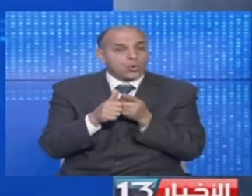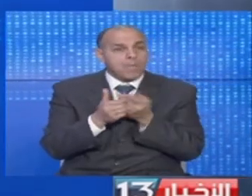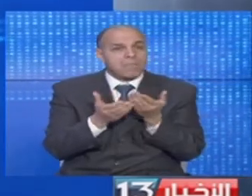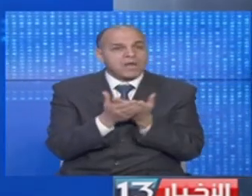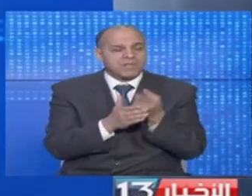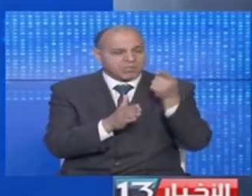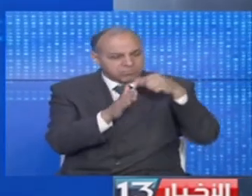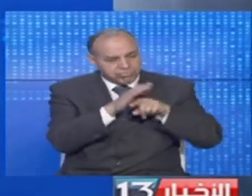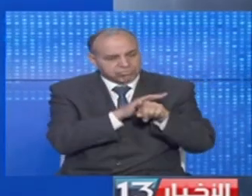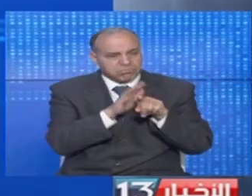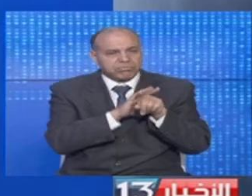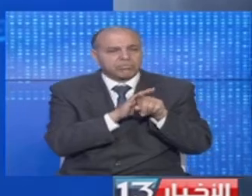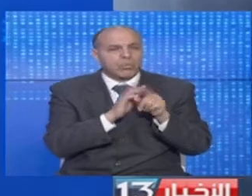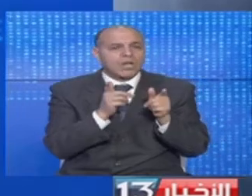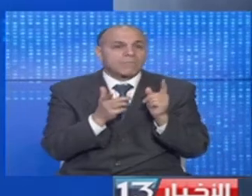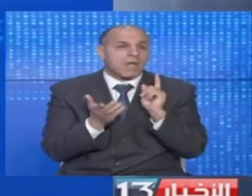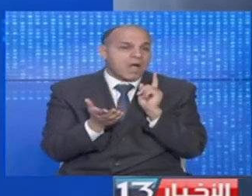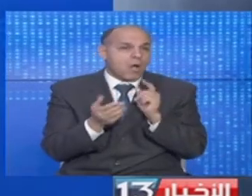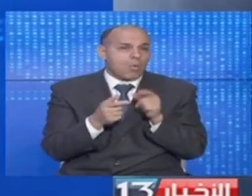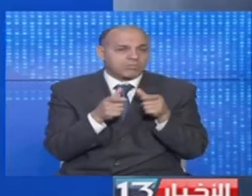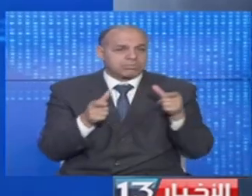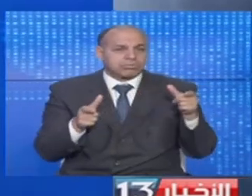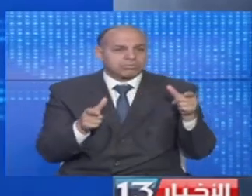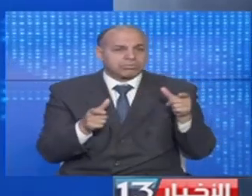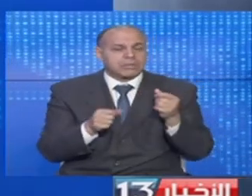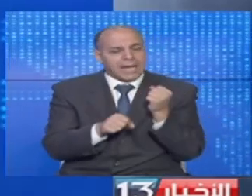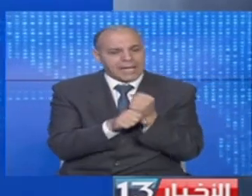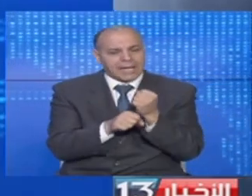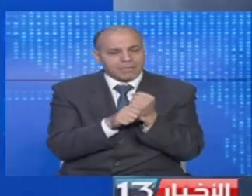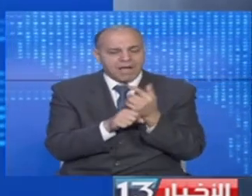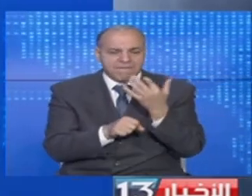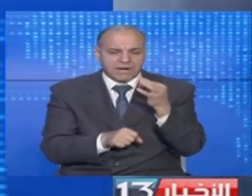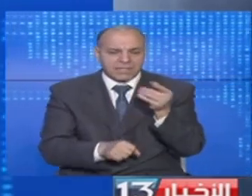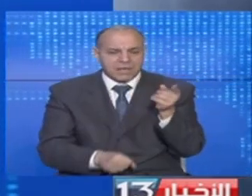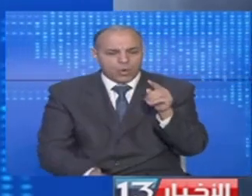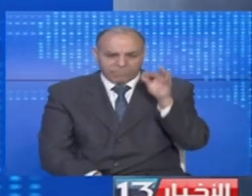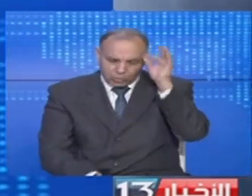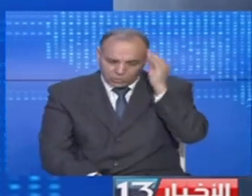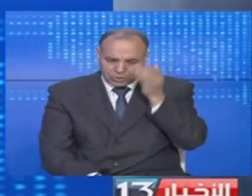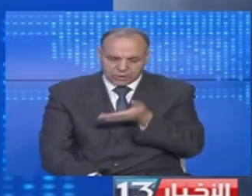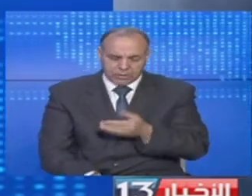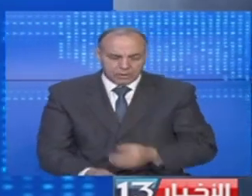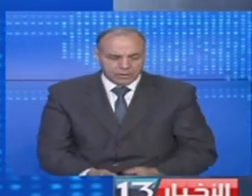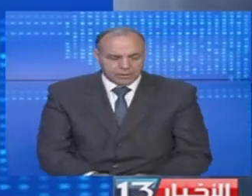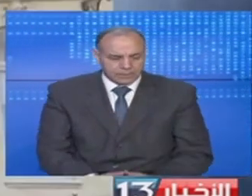ملف الهجرة غير النظامية وتوسيع مجالات الاستثمار الفرنسي في تونس.